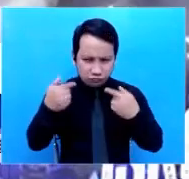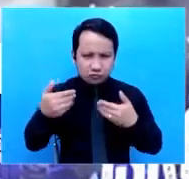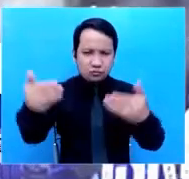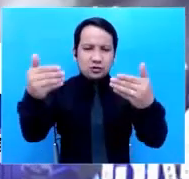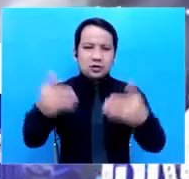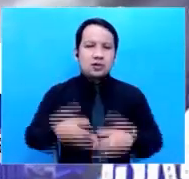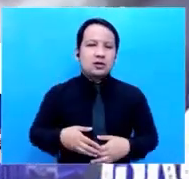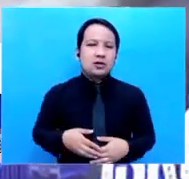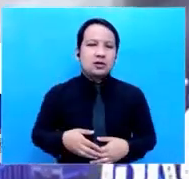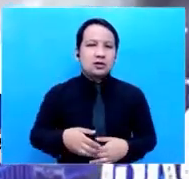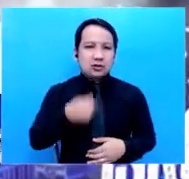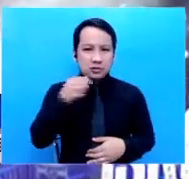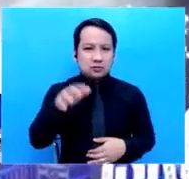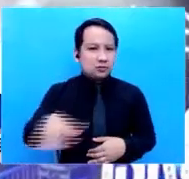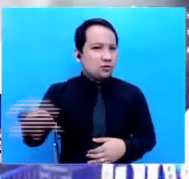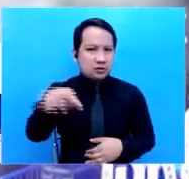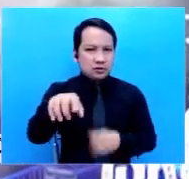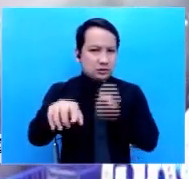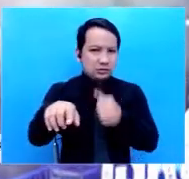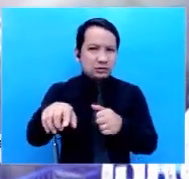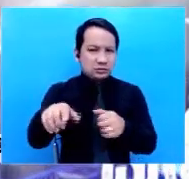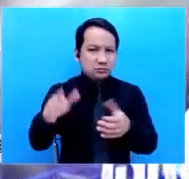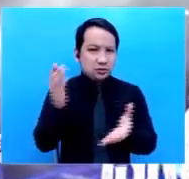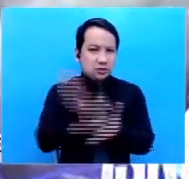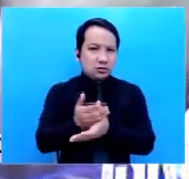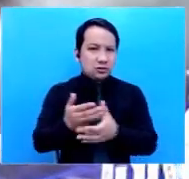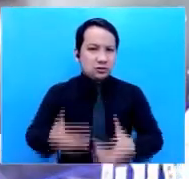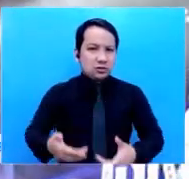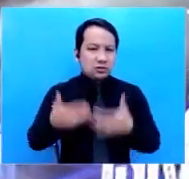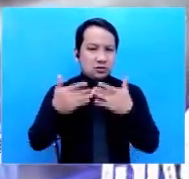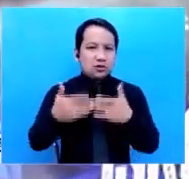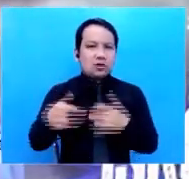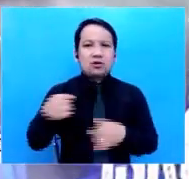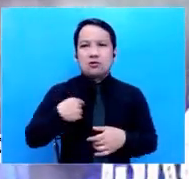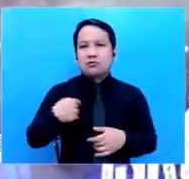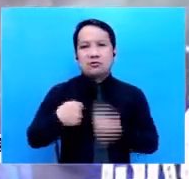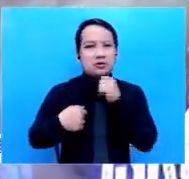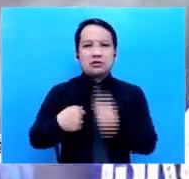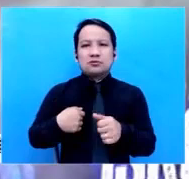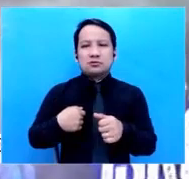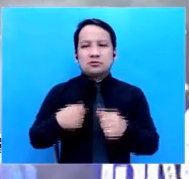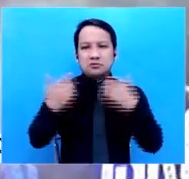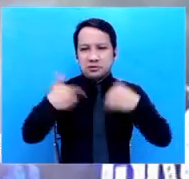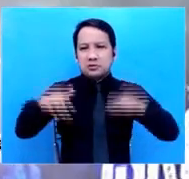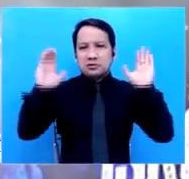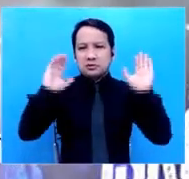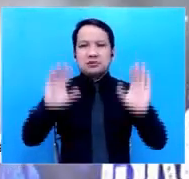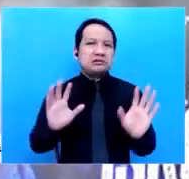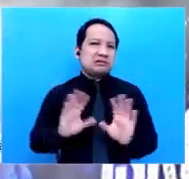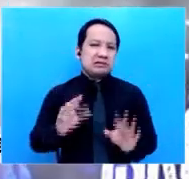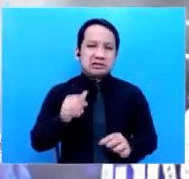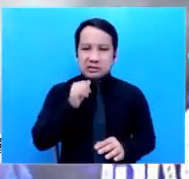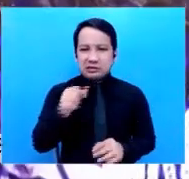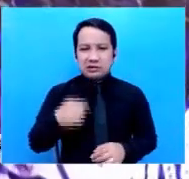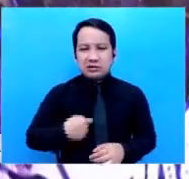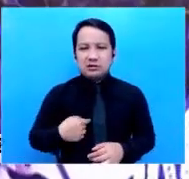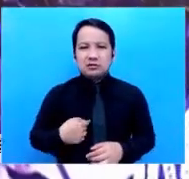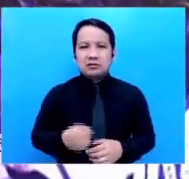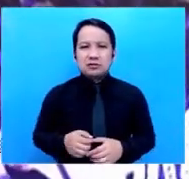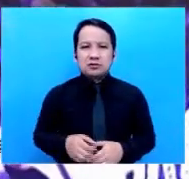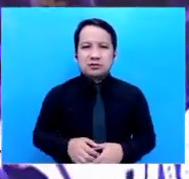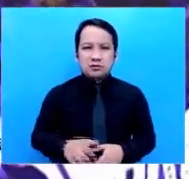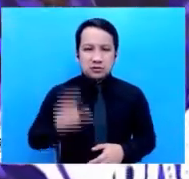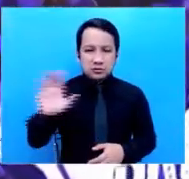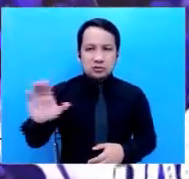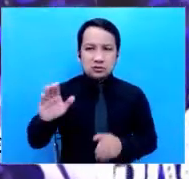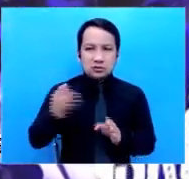Hanggat hindi kayo sumusuko sa buhay, hindi rin ako susuko! Hirit pa ni Isko, siya ang